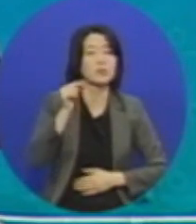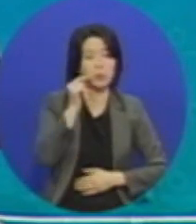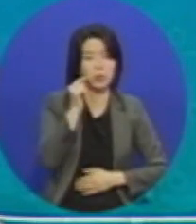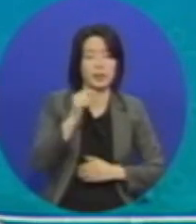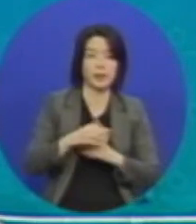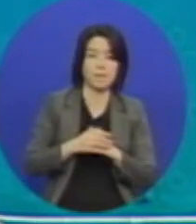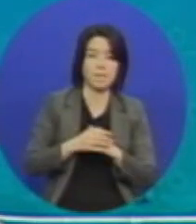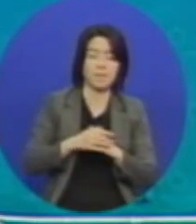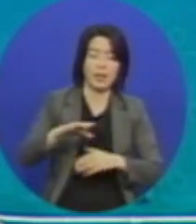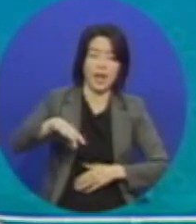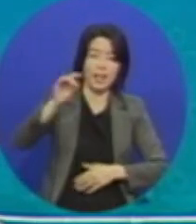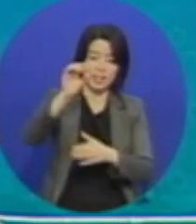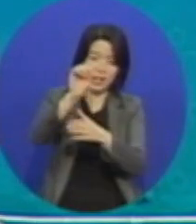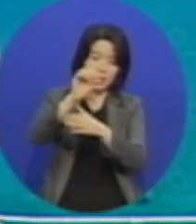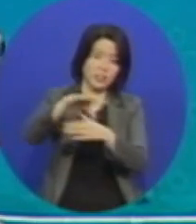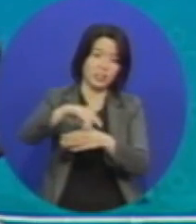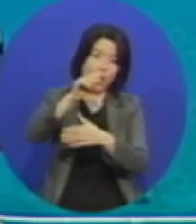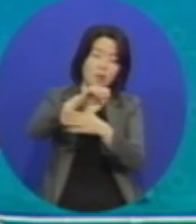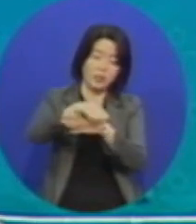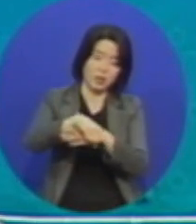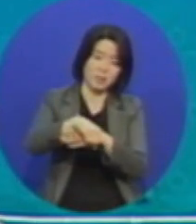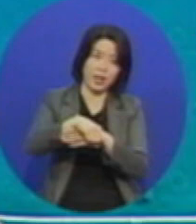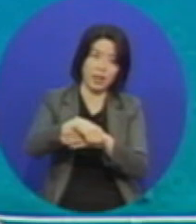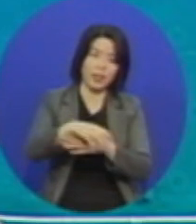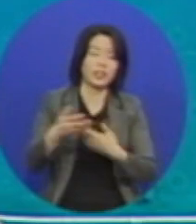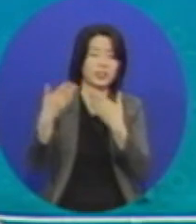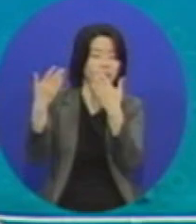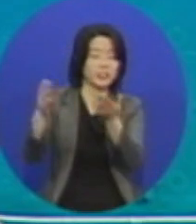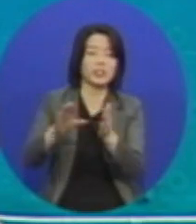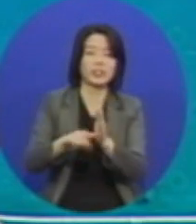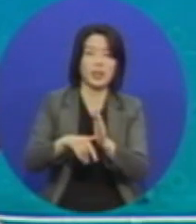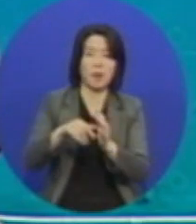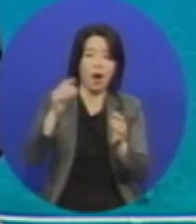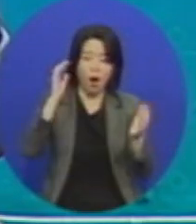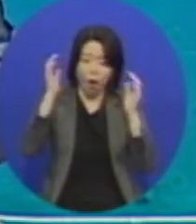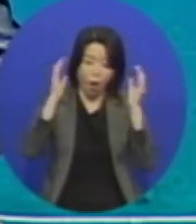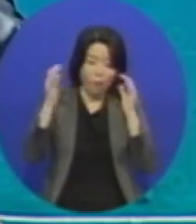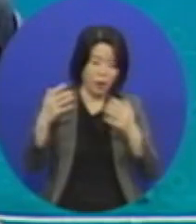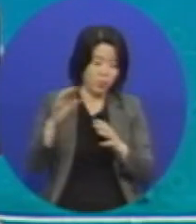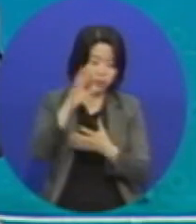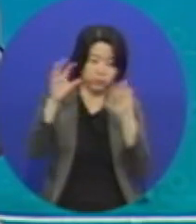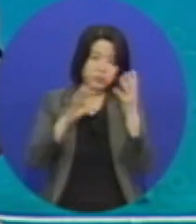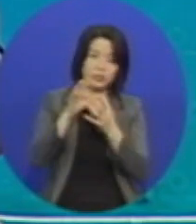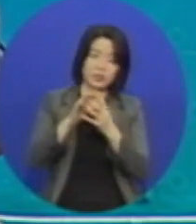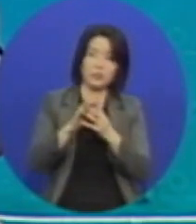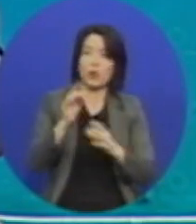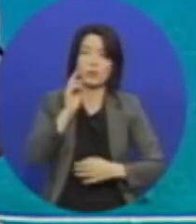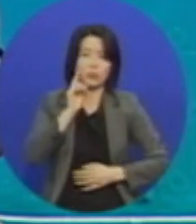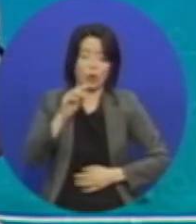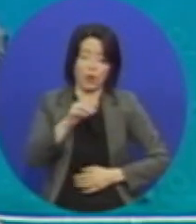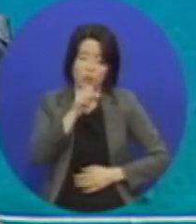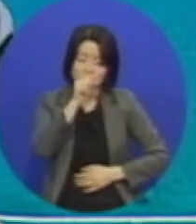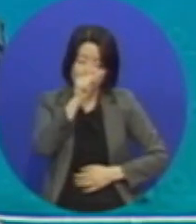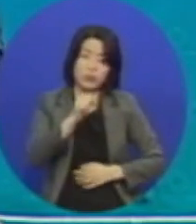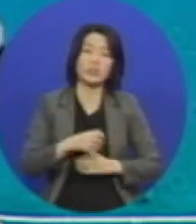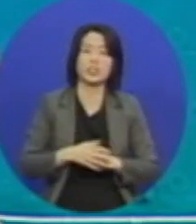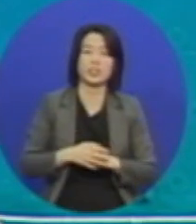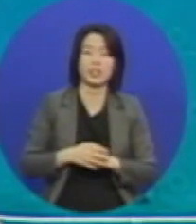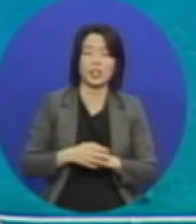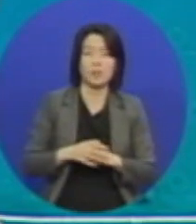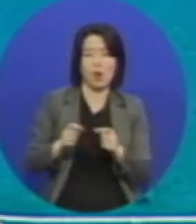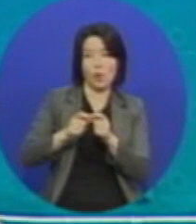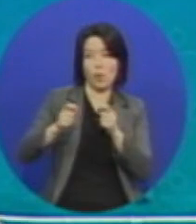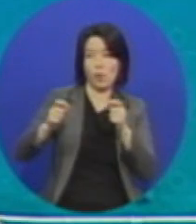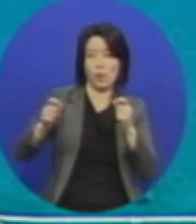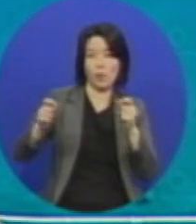열매를 거둘 때가 정신이 하나도 없어요 뭔 너무 좋든 g 어릴 동안